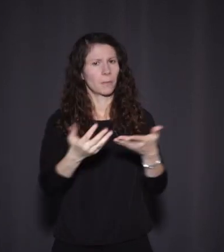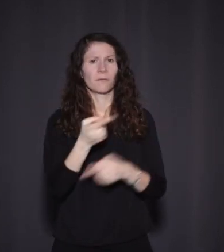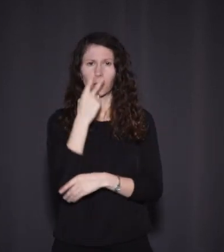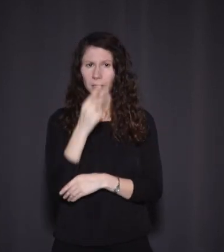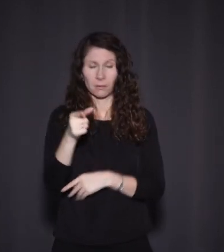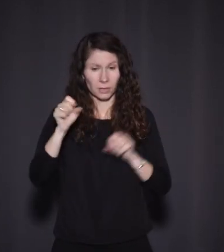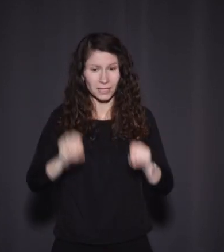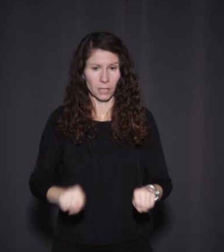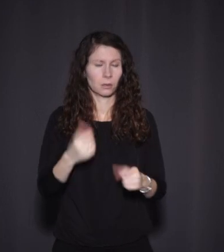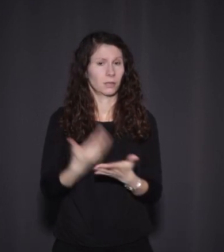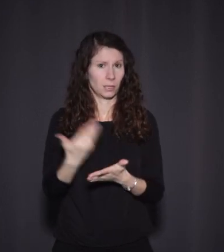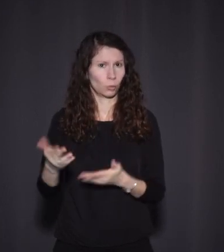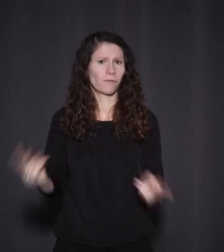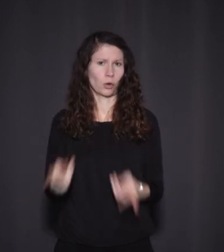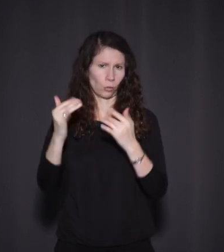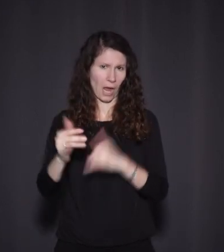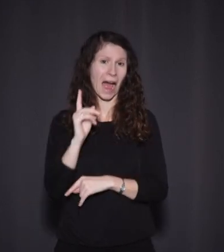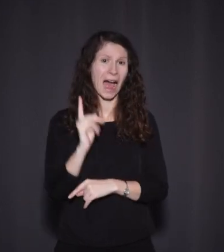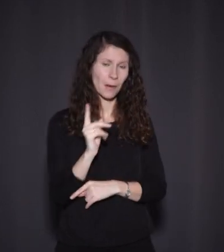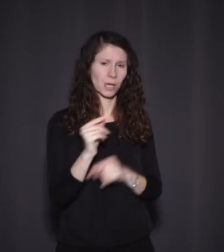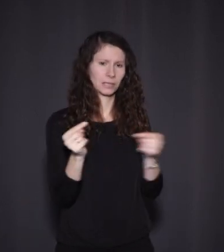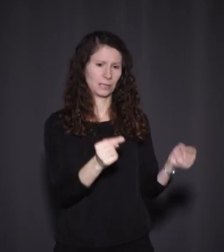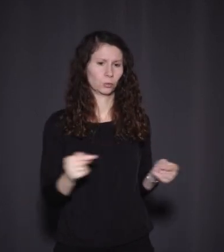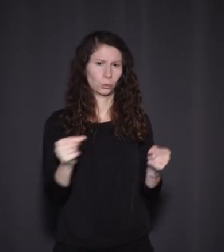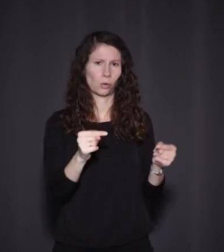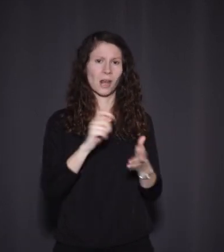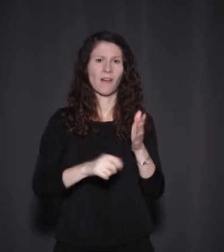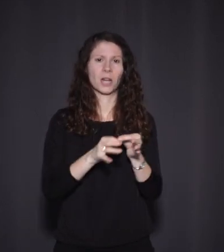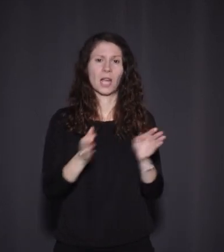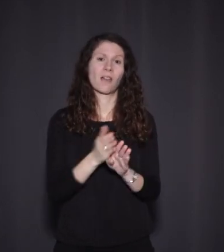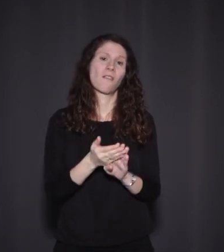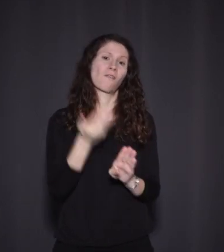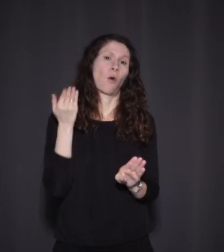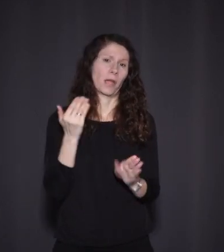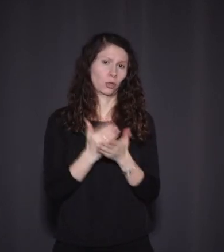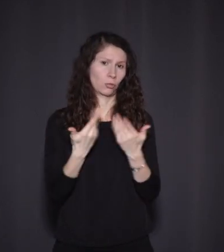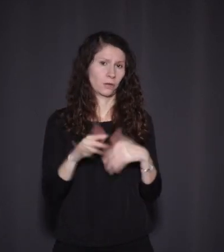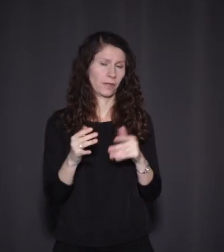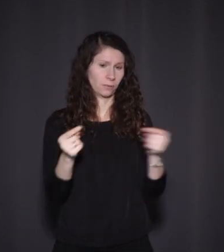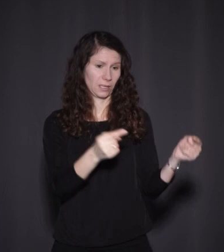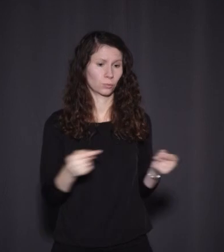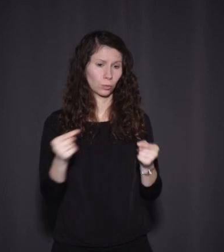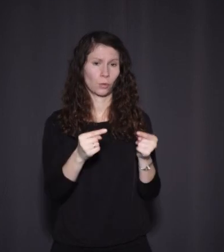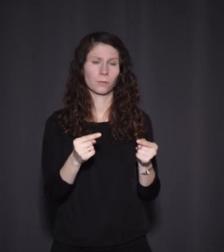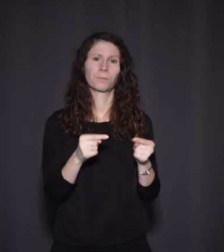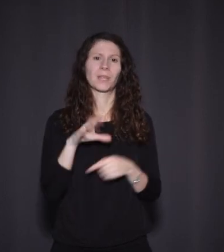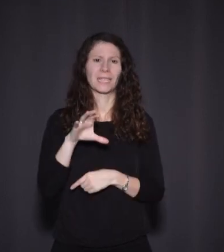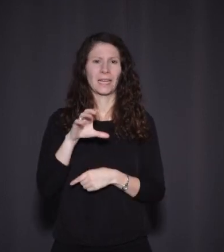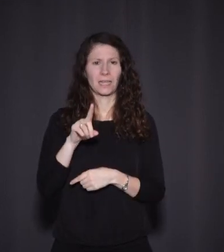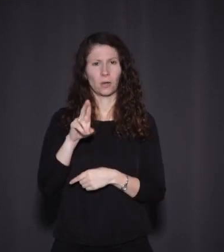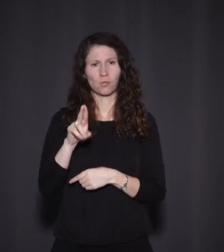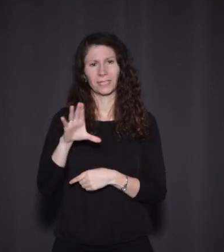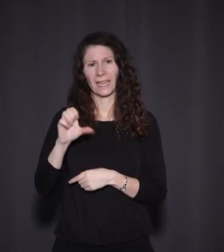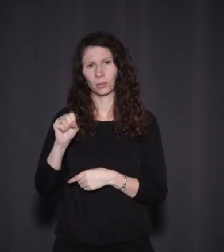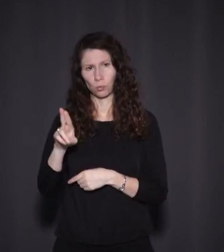Diese Förderung, ja. Aber die Debatte, die ja auch wiederum vor dem Wahltag in dem Fall war, wurde dann eingefangen von der Union, dass wir das anheben müssen, die